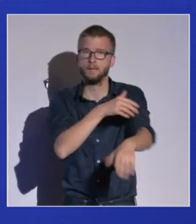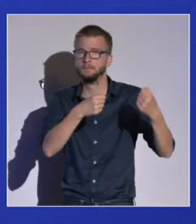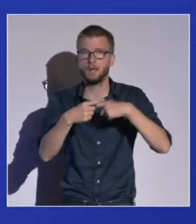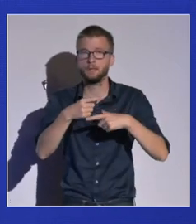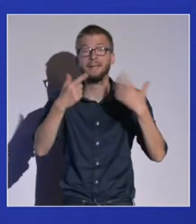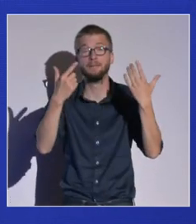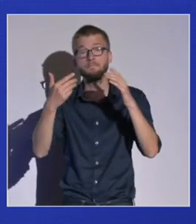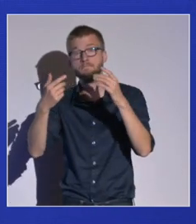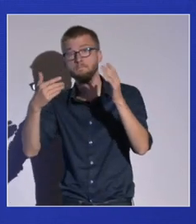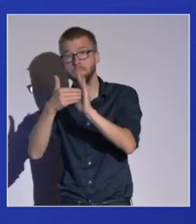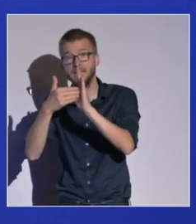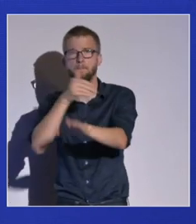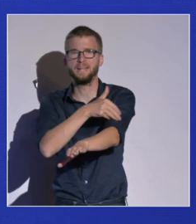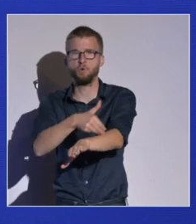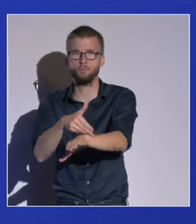D'euros.